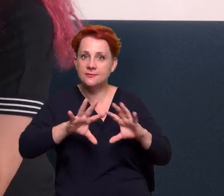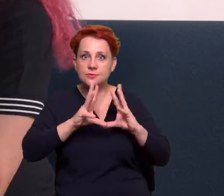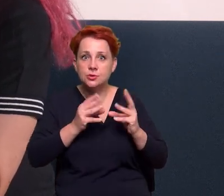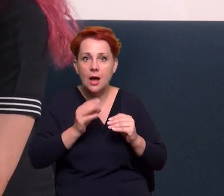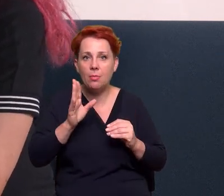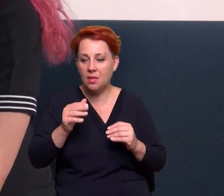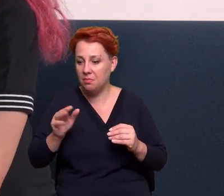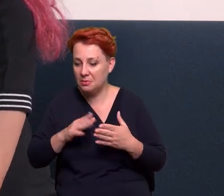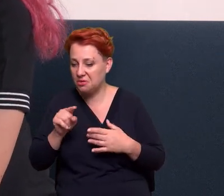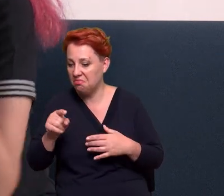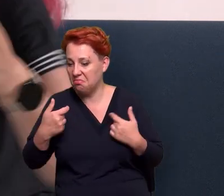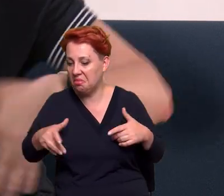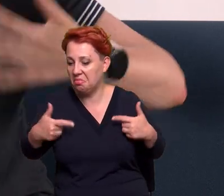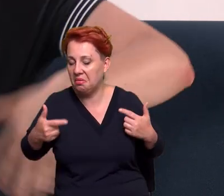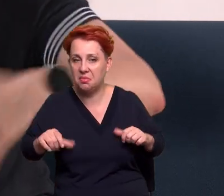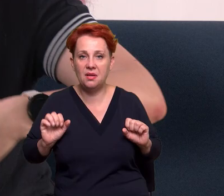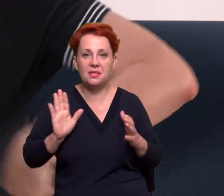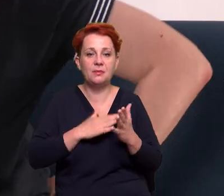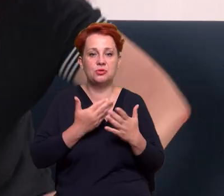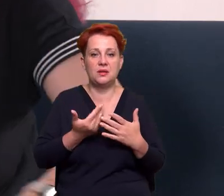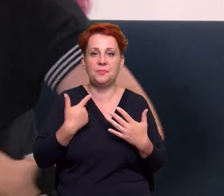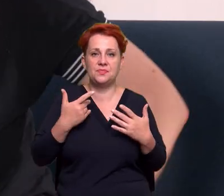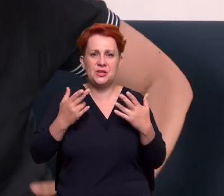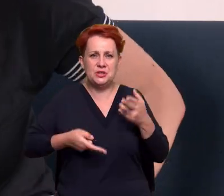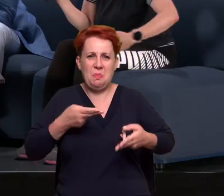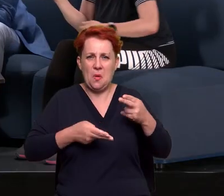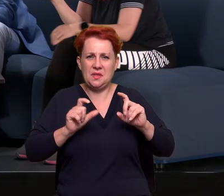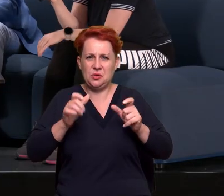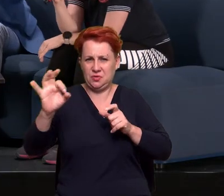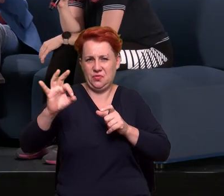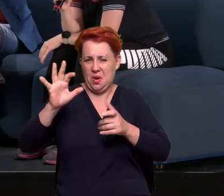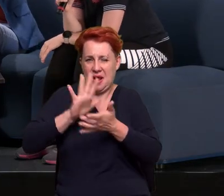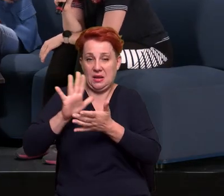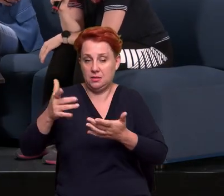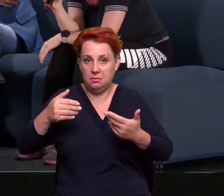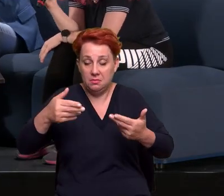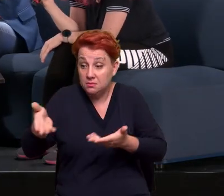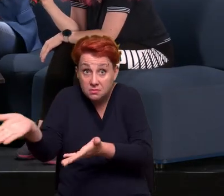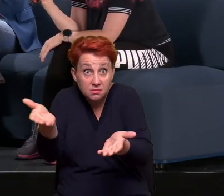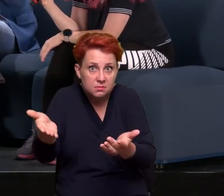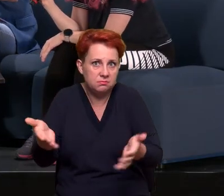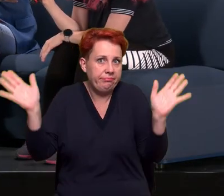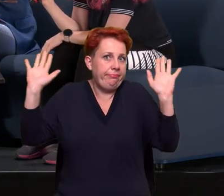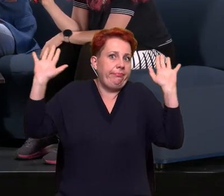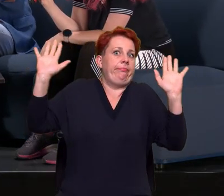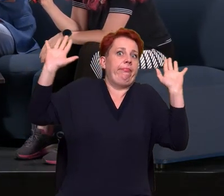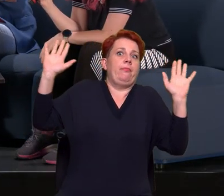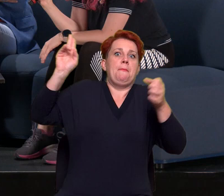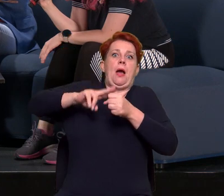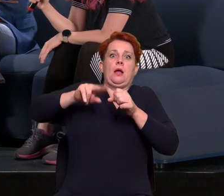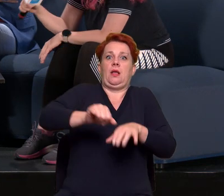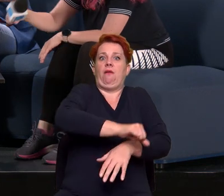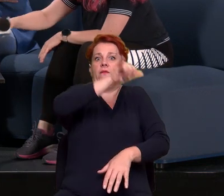są rzeczy, których nikt nie chce. Na przykład konfiskuje lederhosen, tak, te spodnie takie tradycyjne. Nikt tego nie chce. Zostaje z magazynami pełnymi